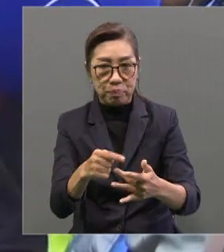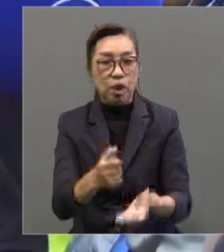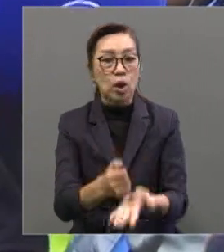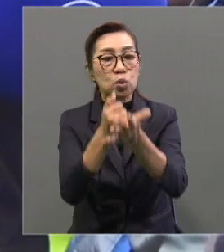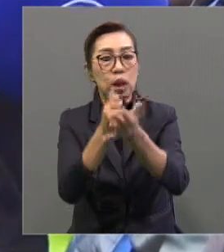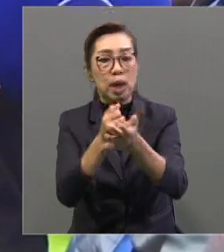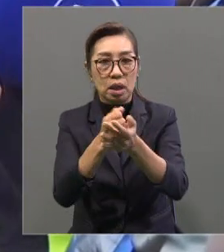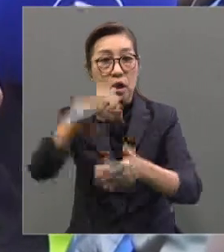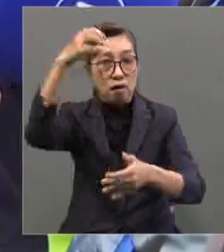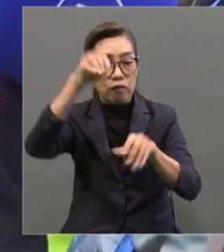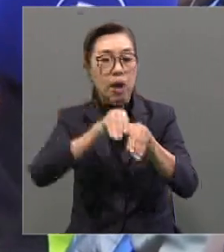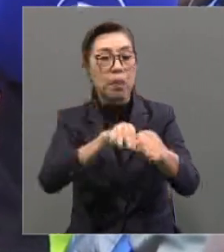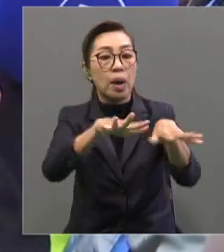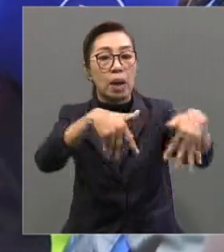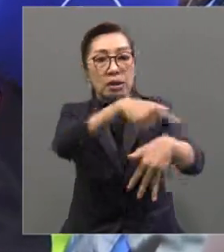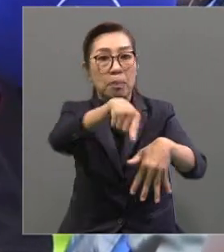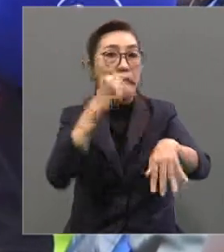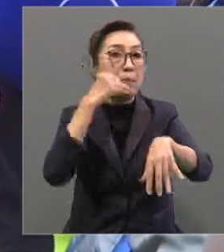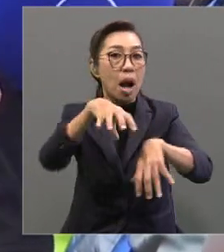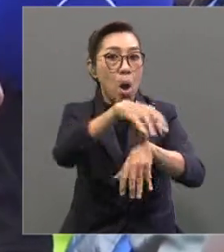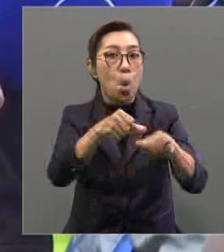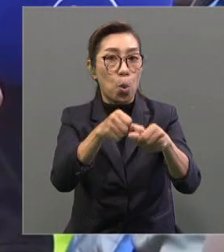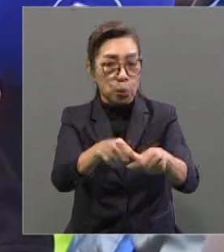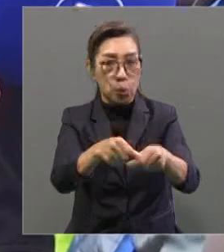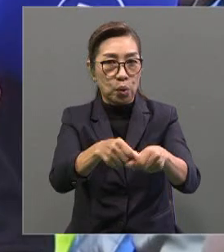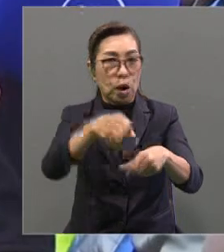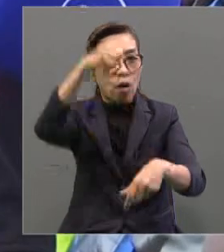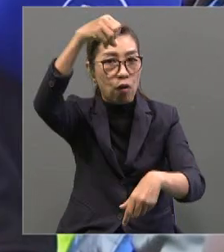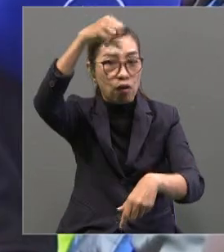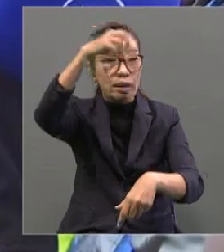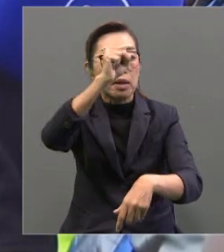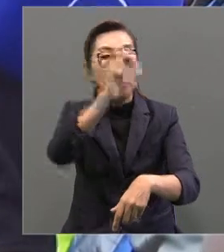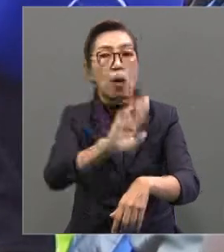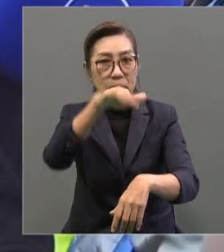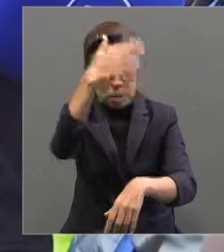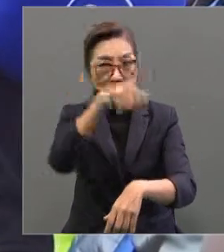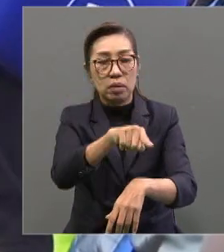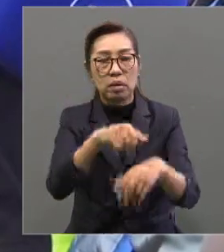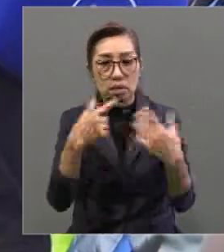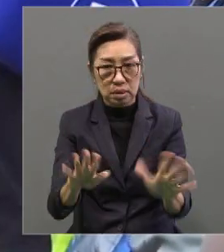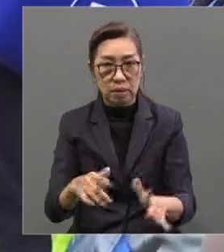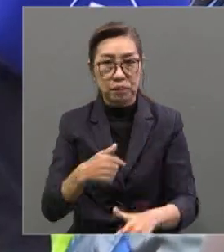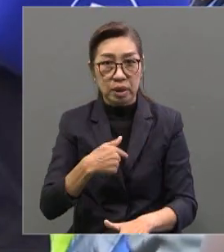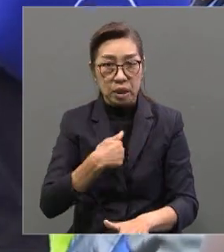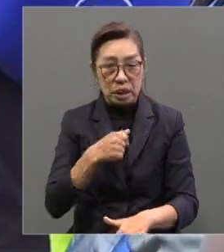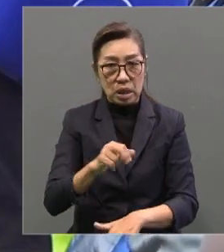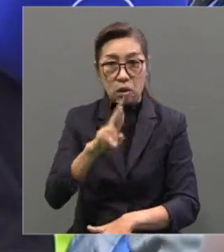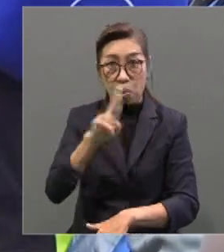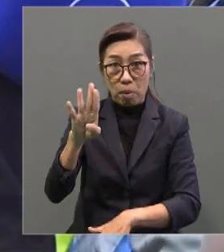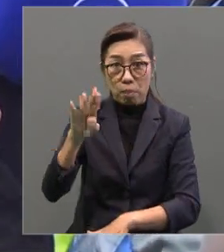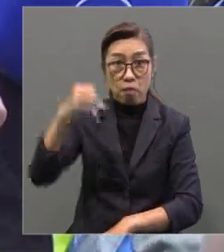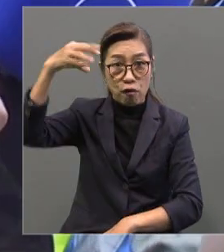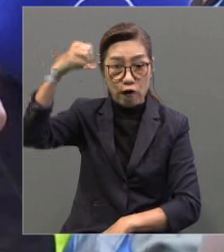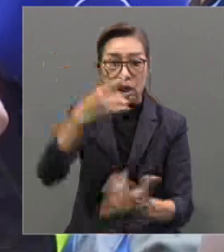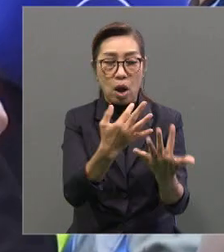ลับนะครับไปให้พี่น้องประชาชนที่อยู่ในหมู่บ้านตรงนี้ก่อนนะครับแล้วก็การปรับปรุงระบบจำหน่ายก็ตาม